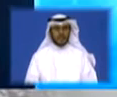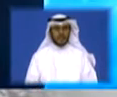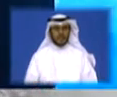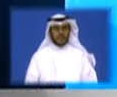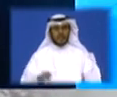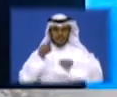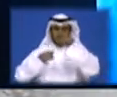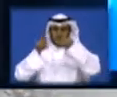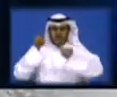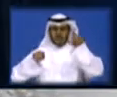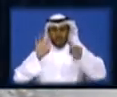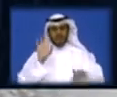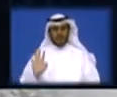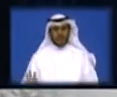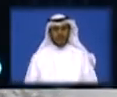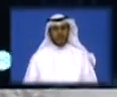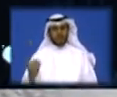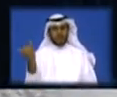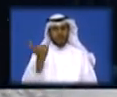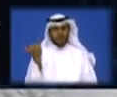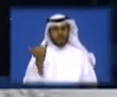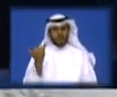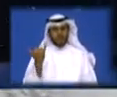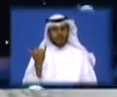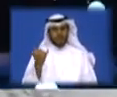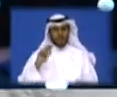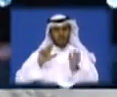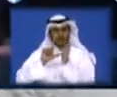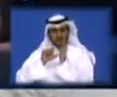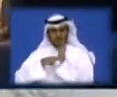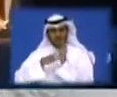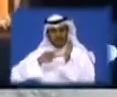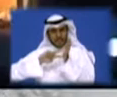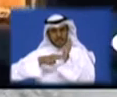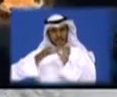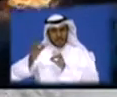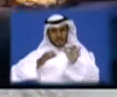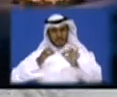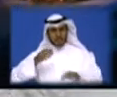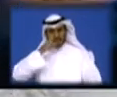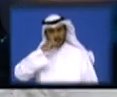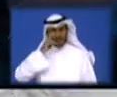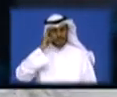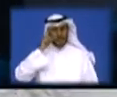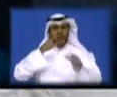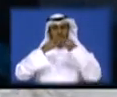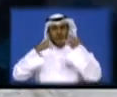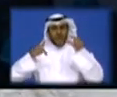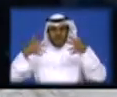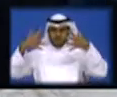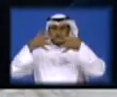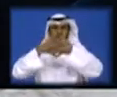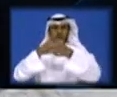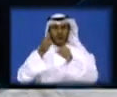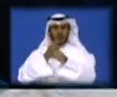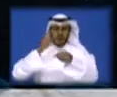دول المنطقة. وحرصاً من المعهد العربي للتخطيط، نظم المعهد مؤتمر الحوكمة في دول مجلس التعاون